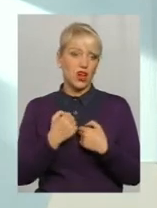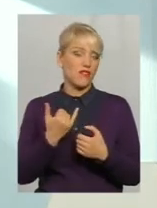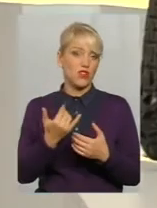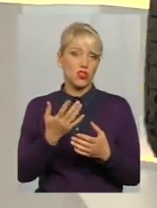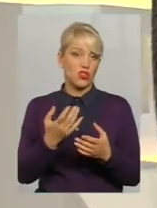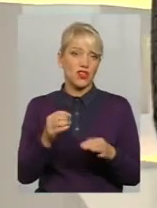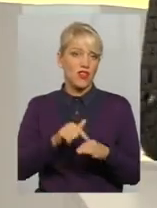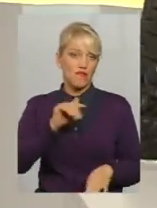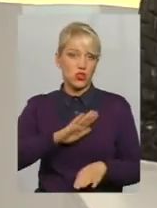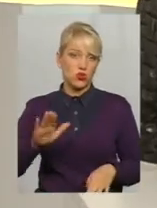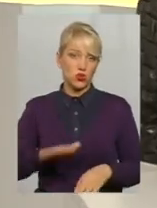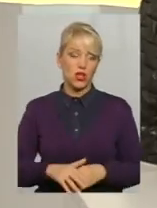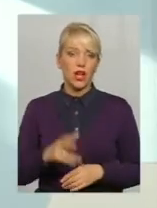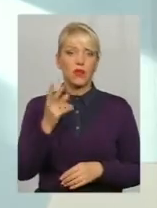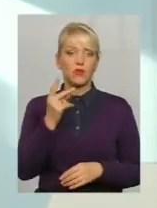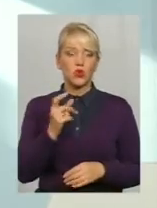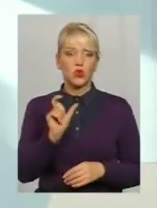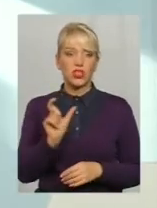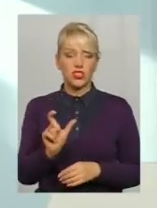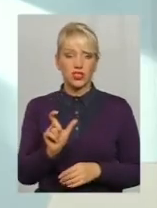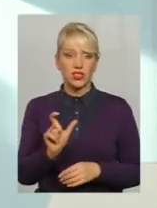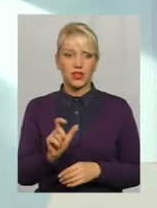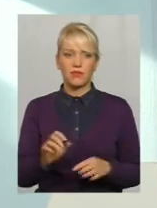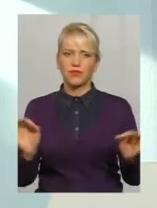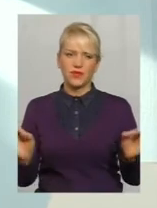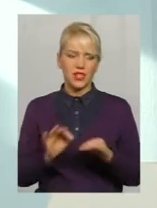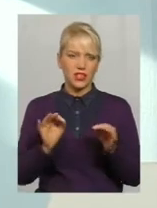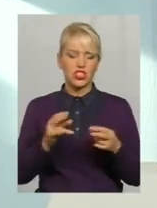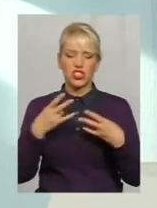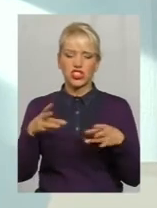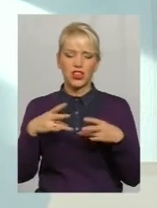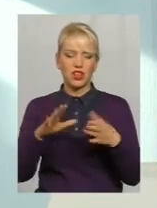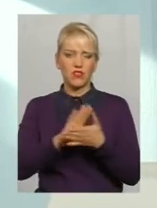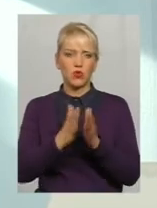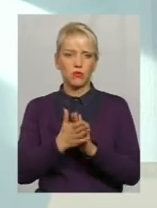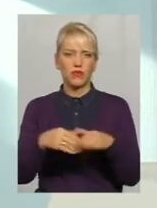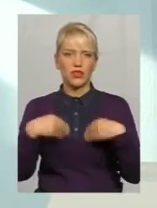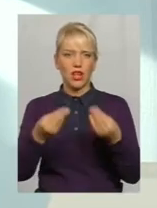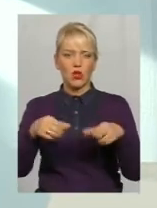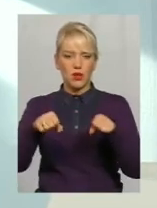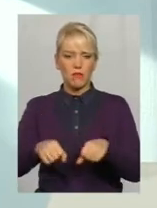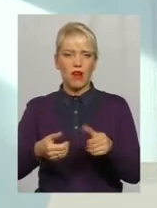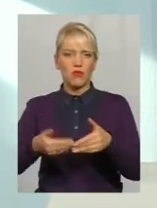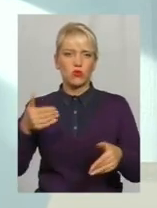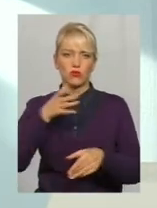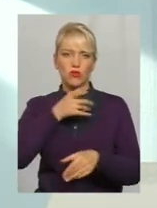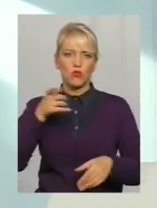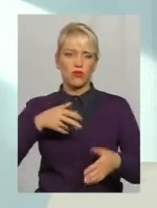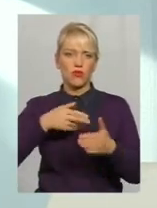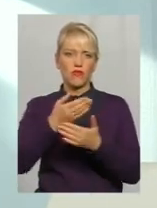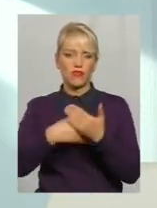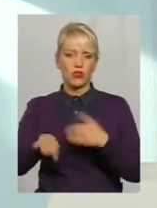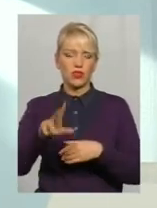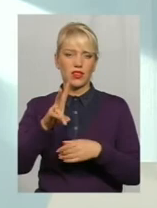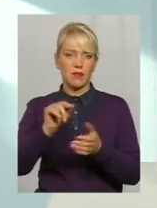відчули. Друга частина. А друга частина? Частина ні. Шкідливі умови дають право до строкового виходу на пенсію.